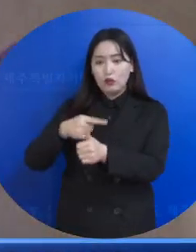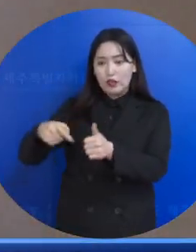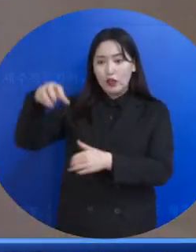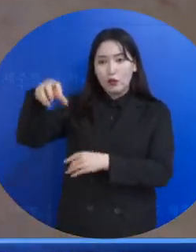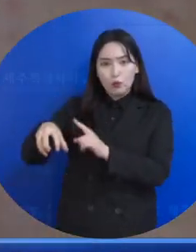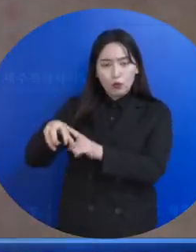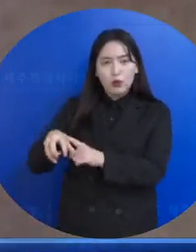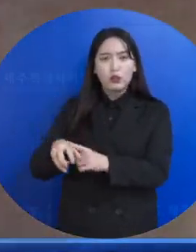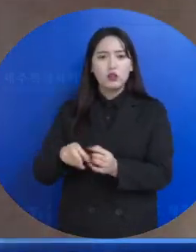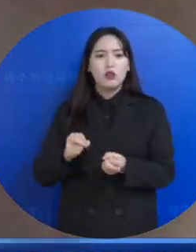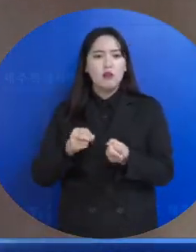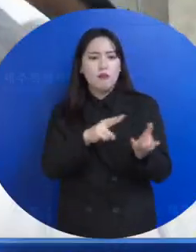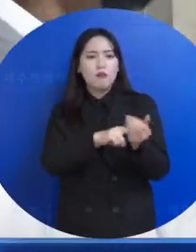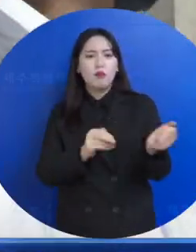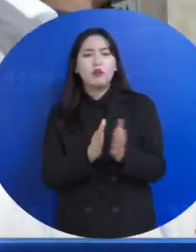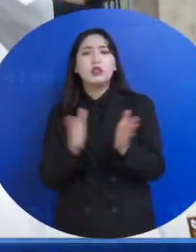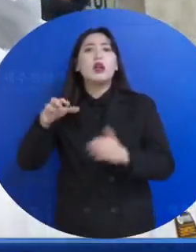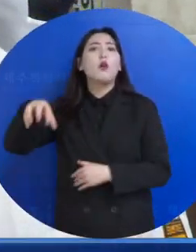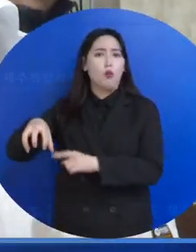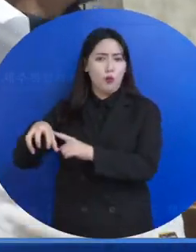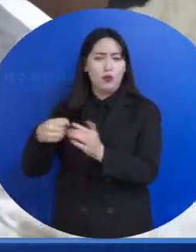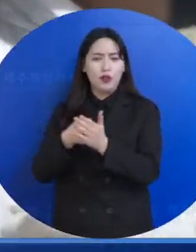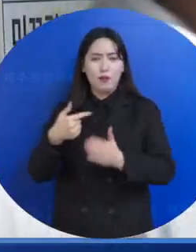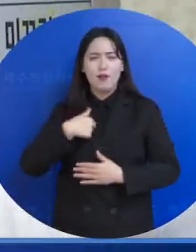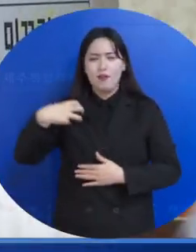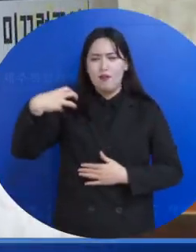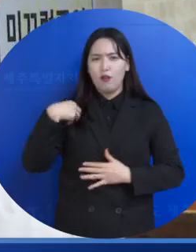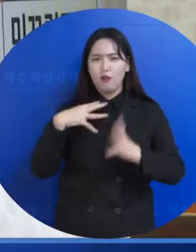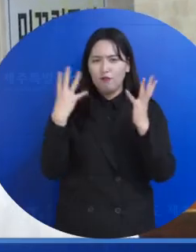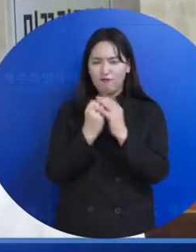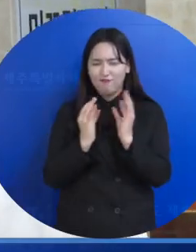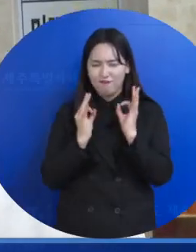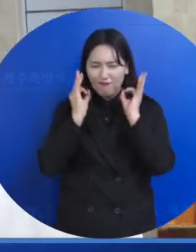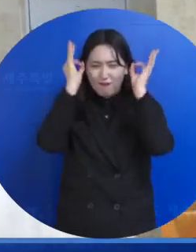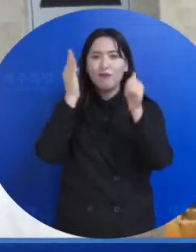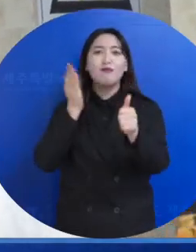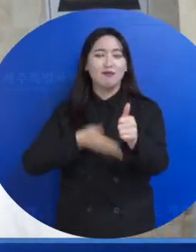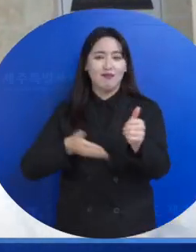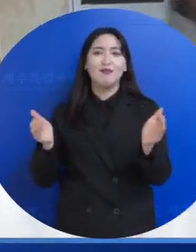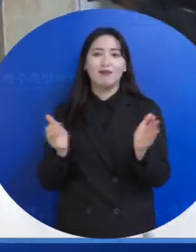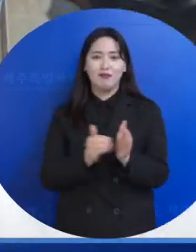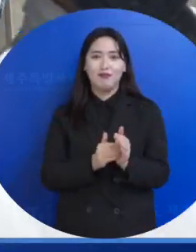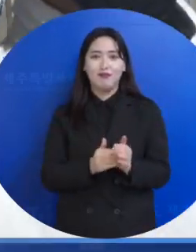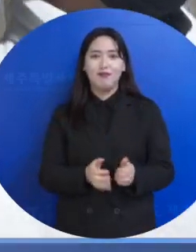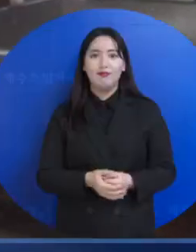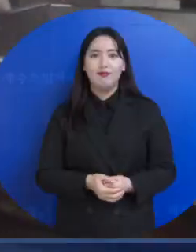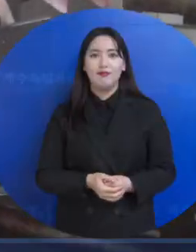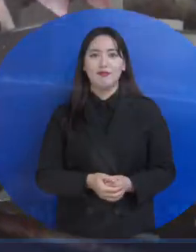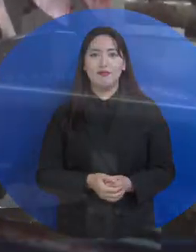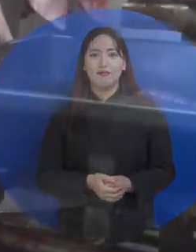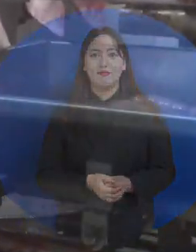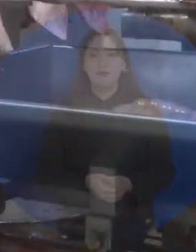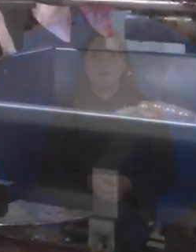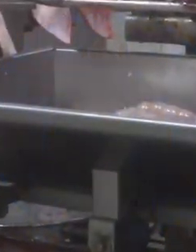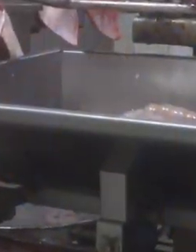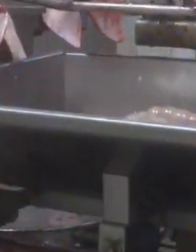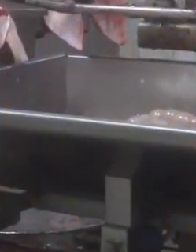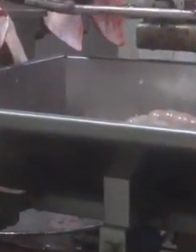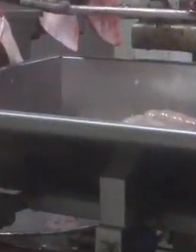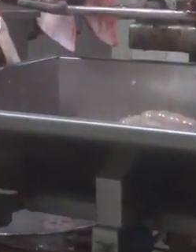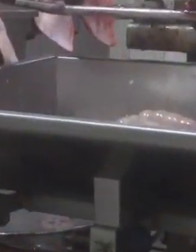도축장은 축산물 유통의 시발점이니만큼 본연의 역할에 최선을 다하여 줄 것을 당부하였습니다.